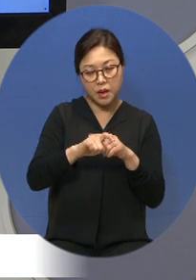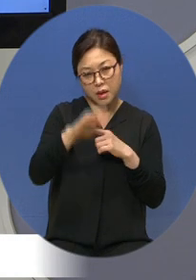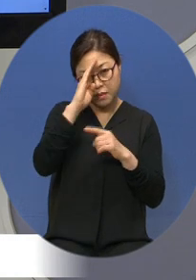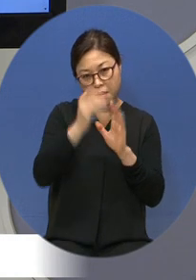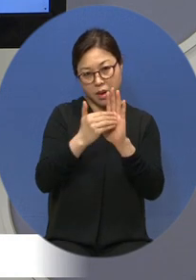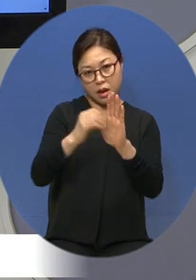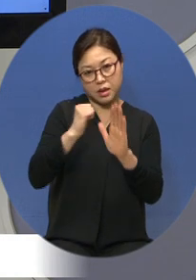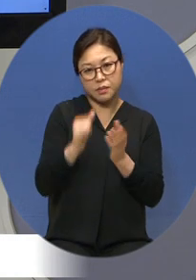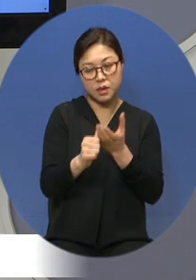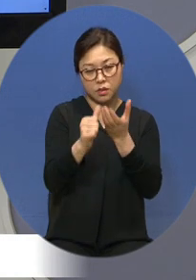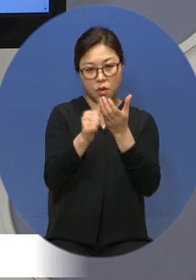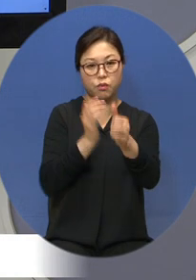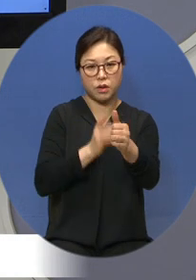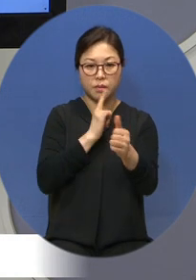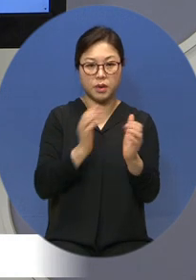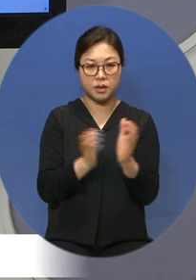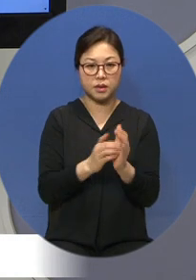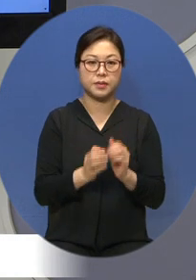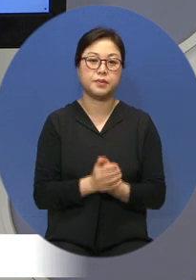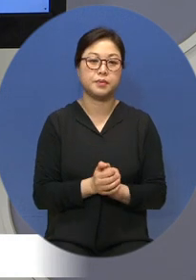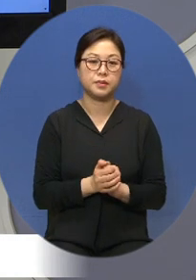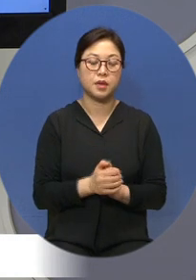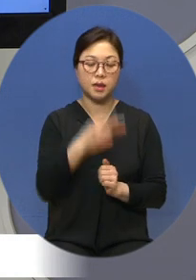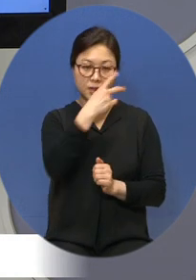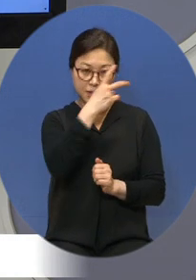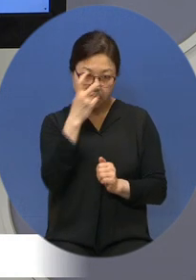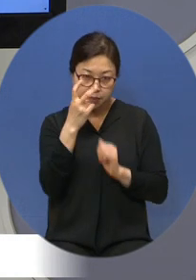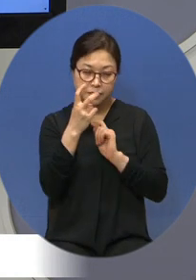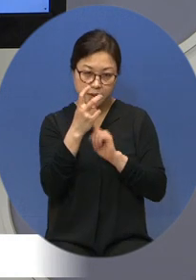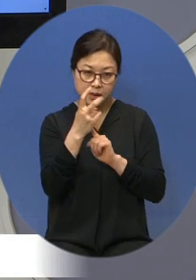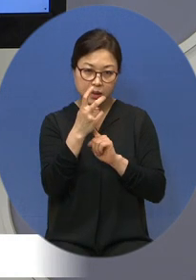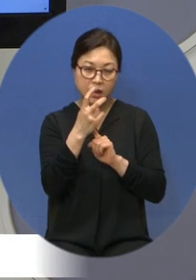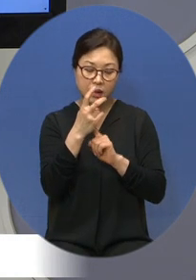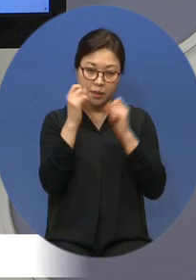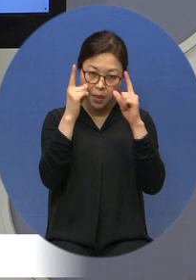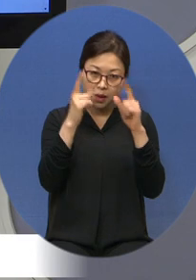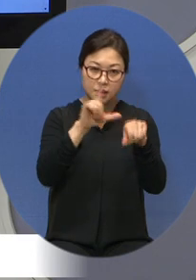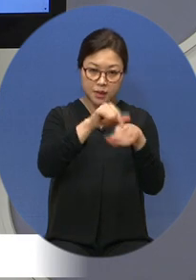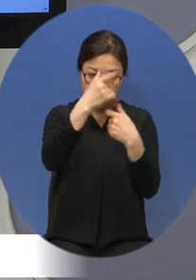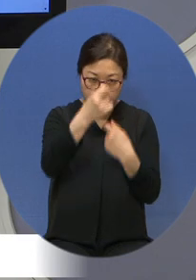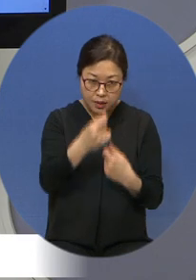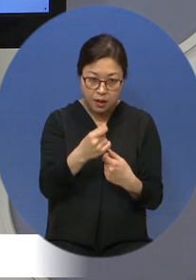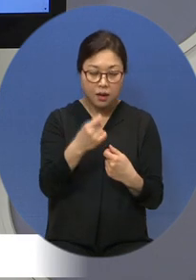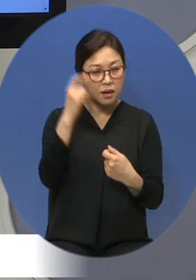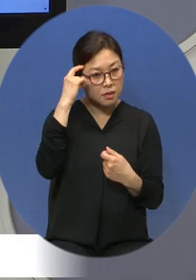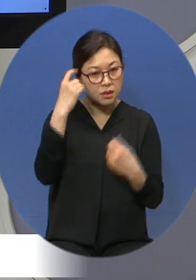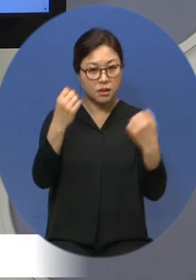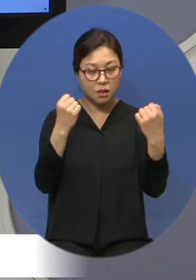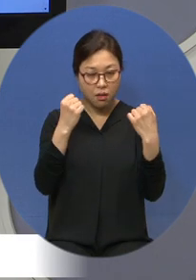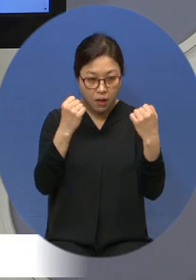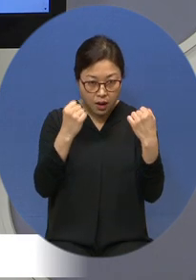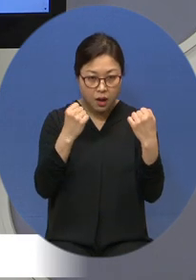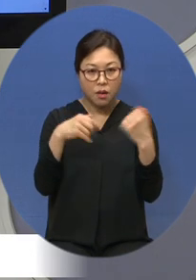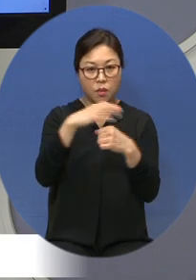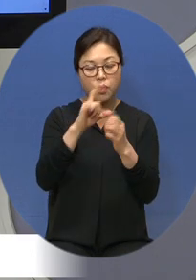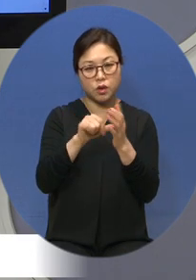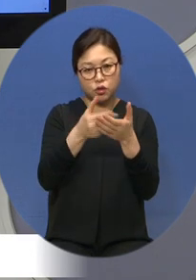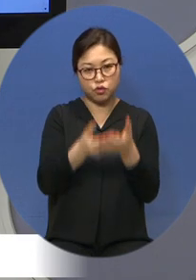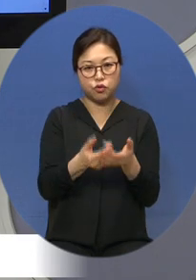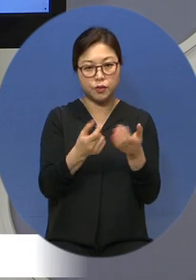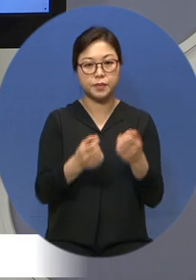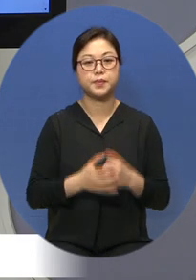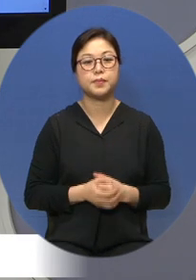언급했는데요 일정한 시간에 잠을 자고 깨는 것이 정신 건강을 지키는 데 무엇보다 중요합니다